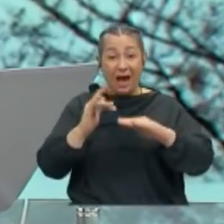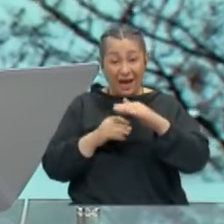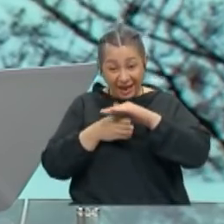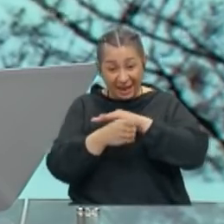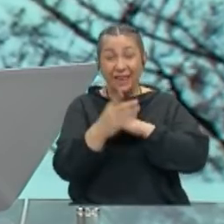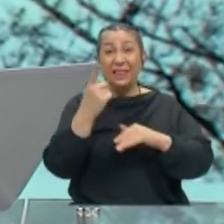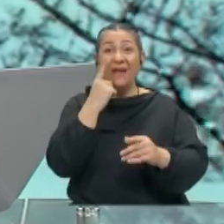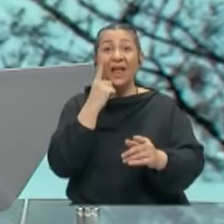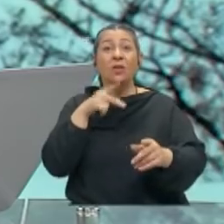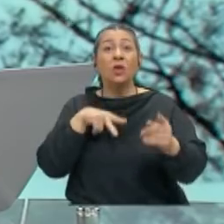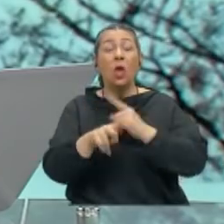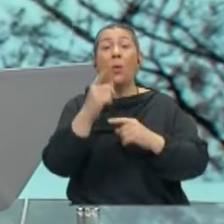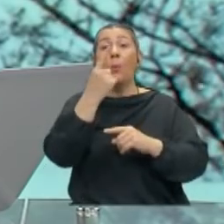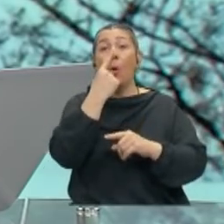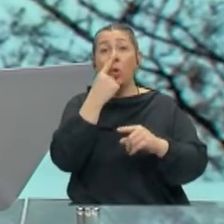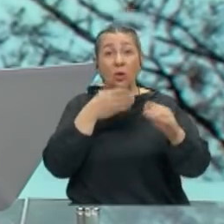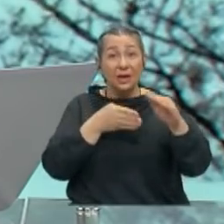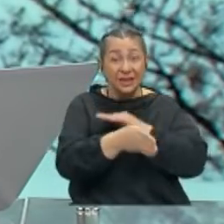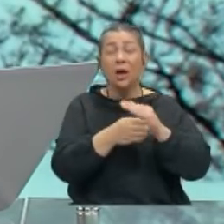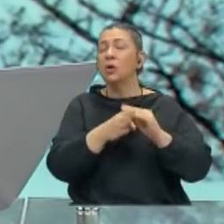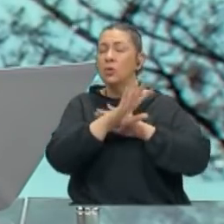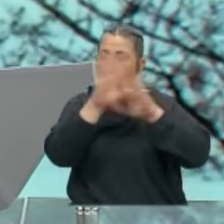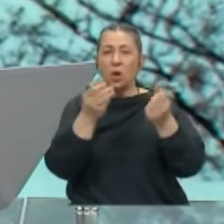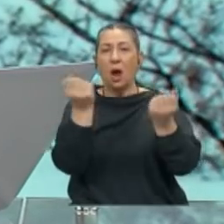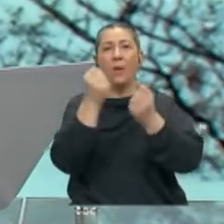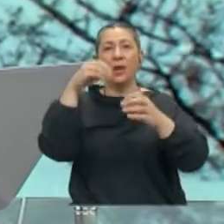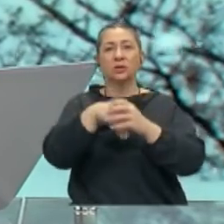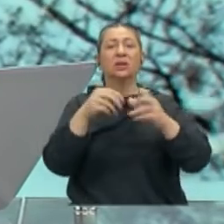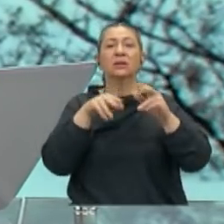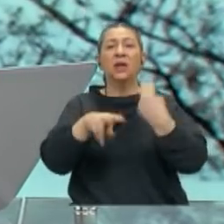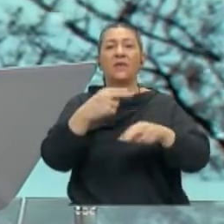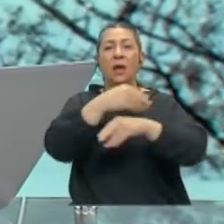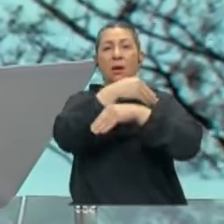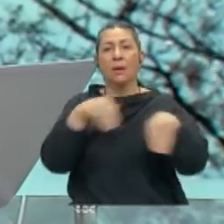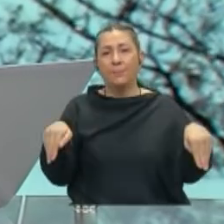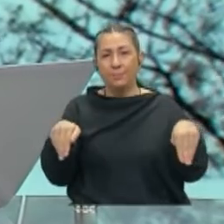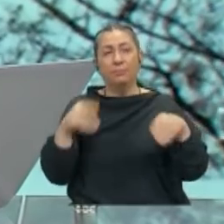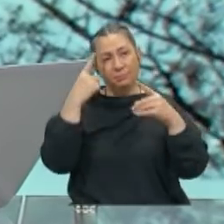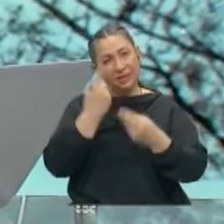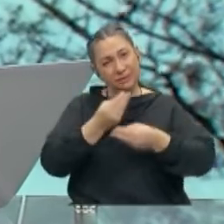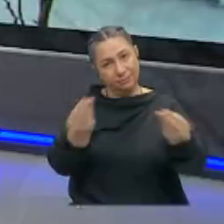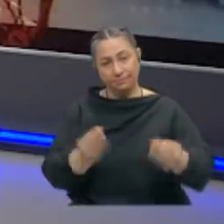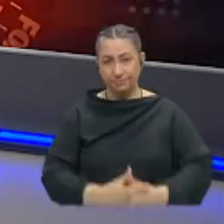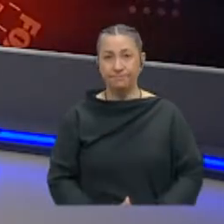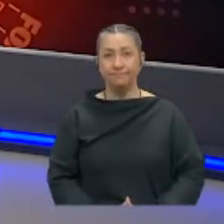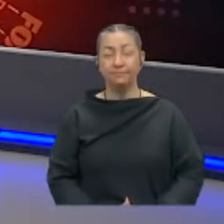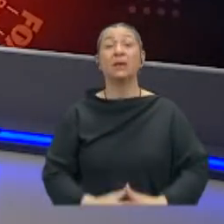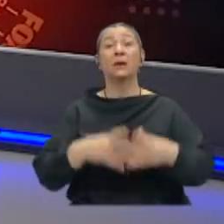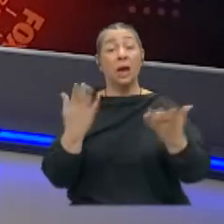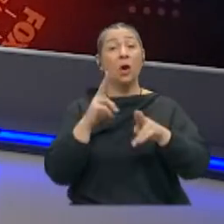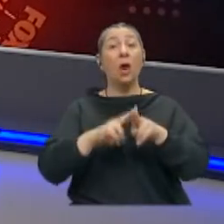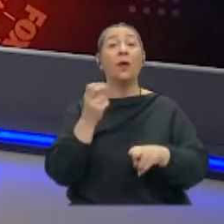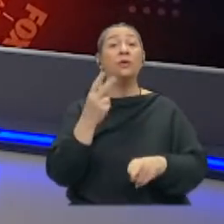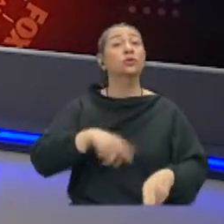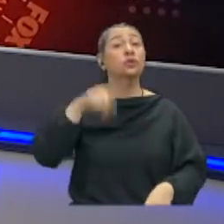ve Devlet Yolu Bolu Dağı geçişi tüm araçlar için trafiğe kapatıldı. Aktarmış olalım. Ve